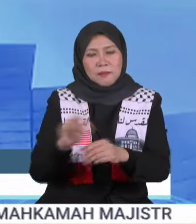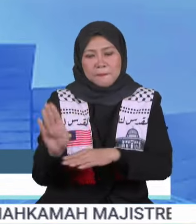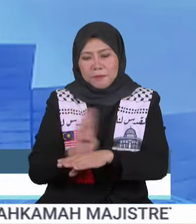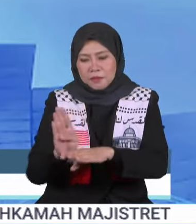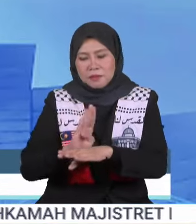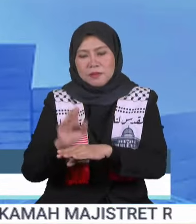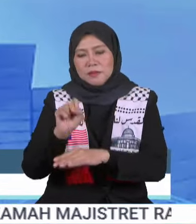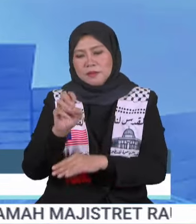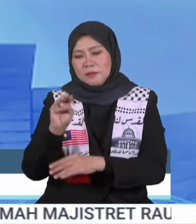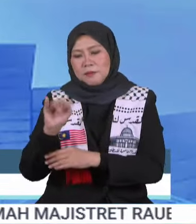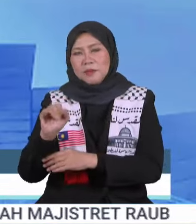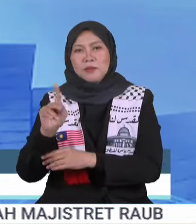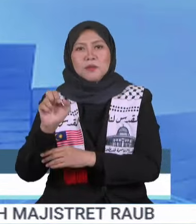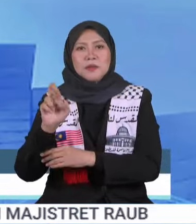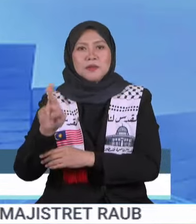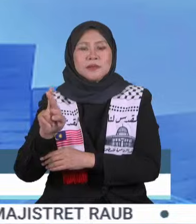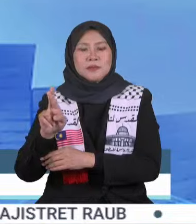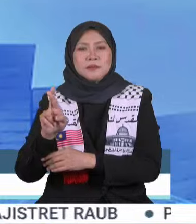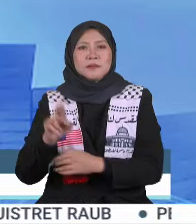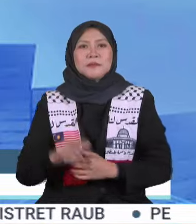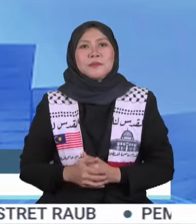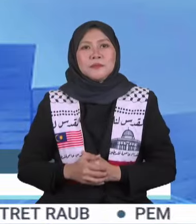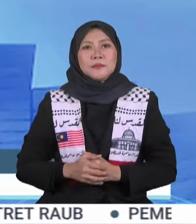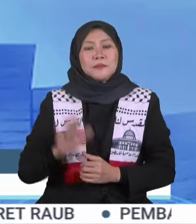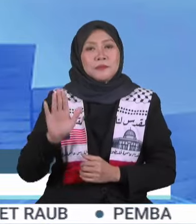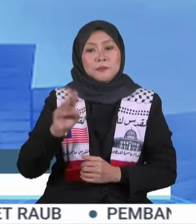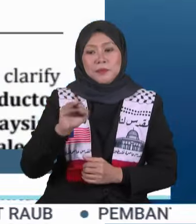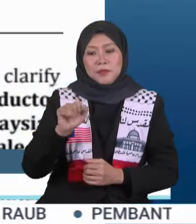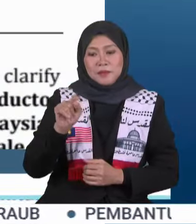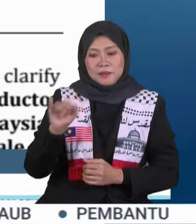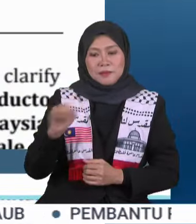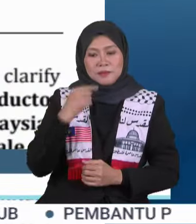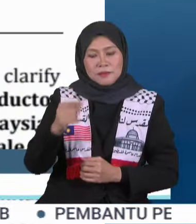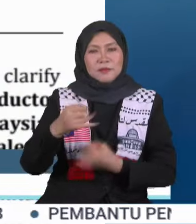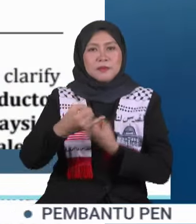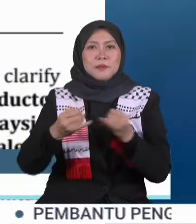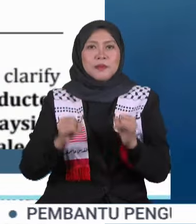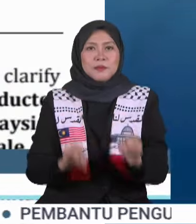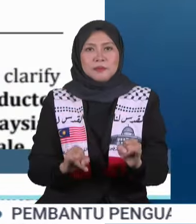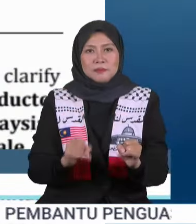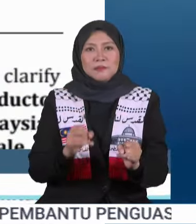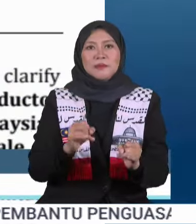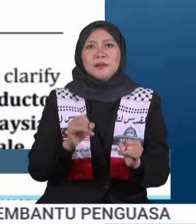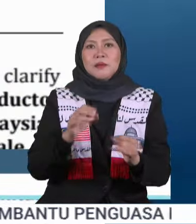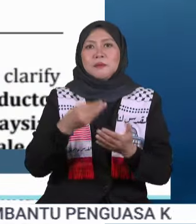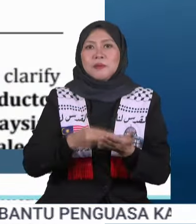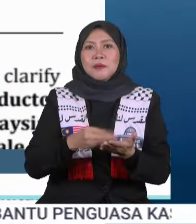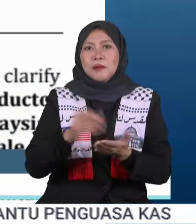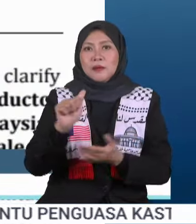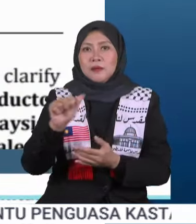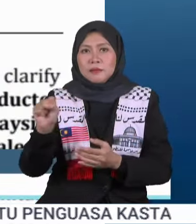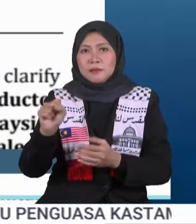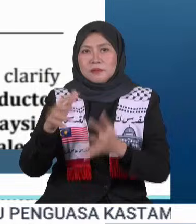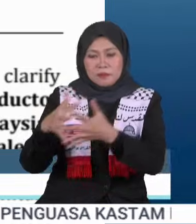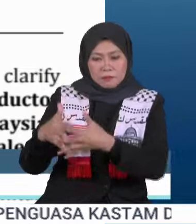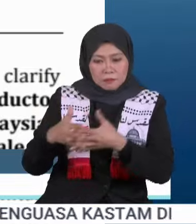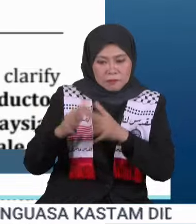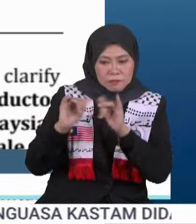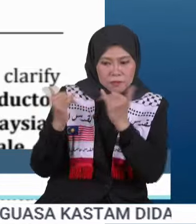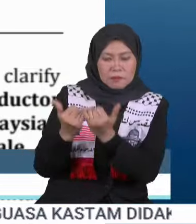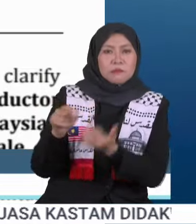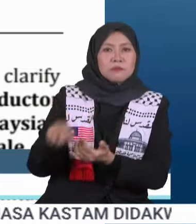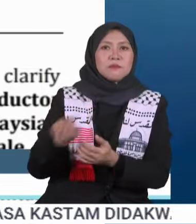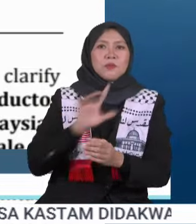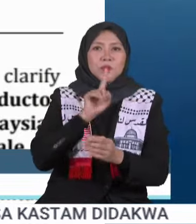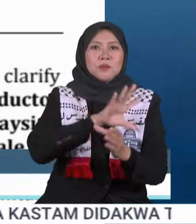perdagangan semikonduktor dan fabrikasi. Jelas MITI, tindakan Jabatan Perbendaharaan AS terhadap syarikat ini merupakan